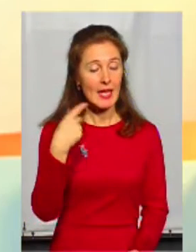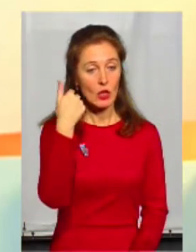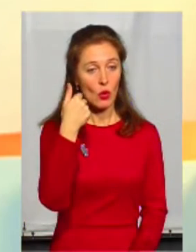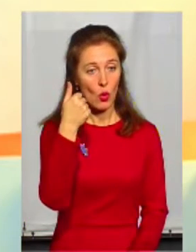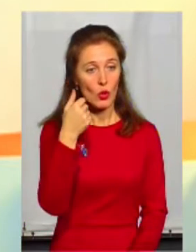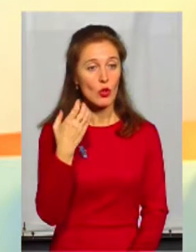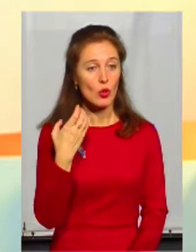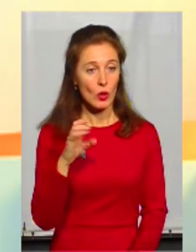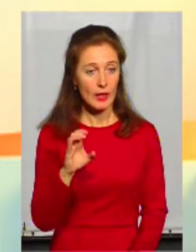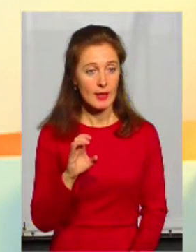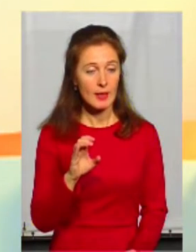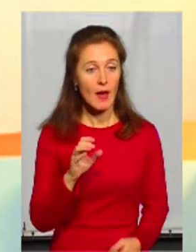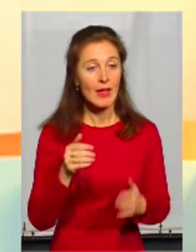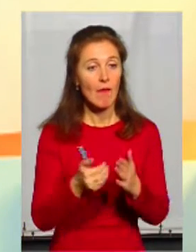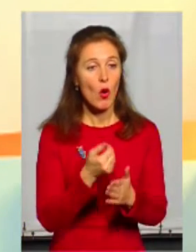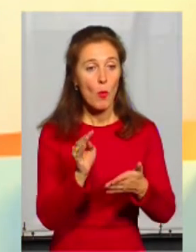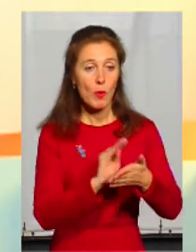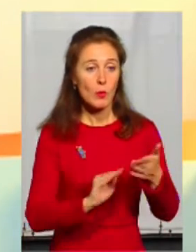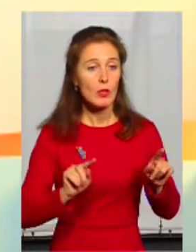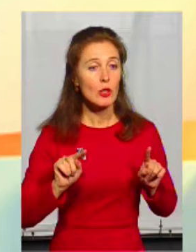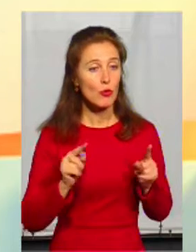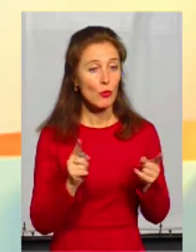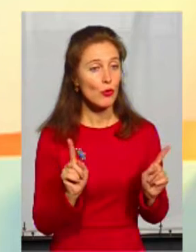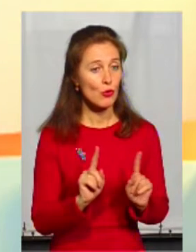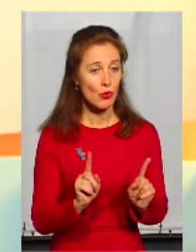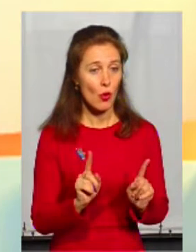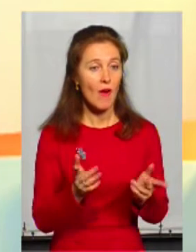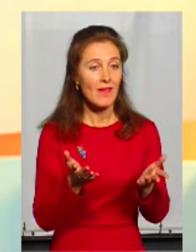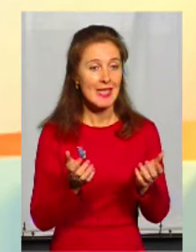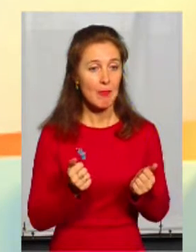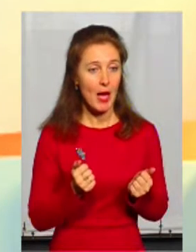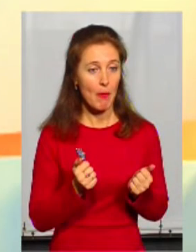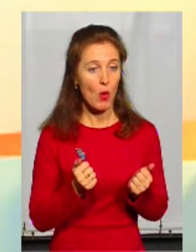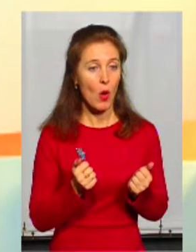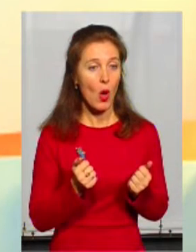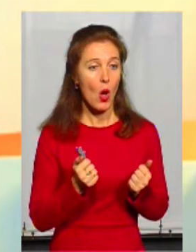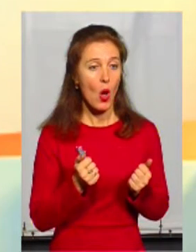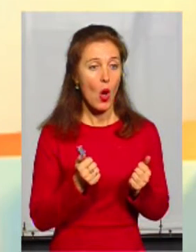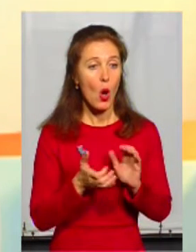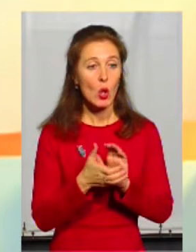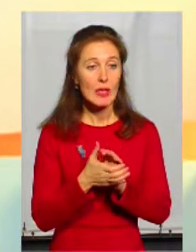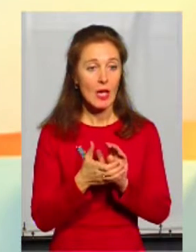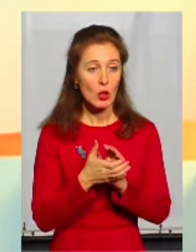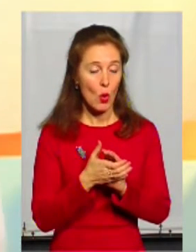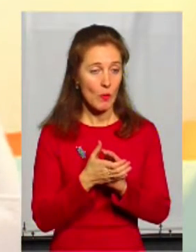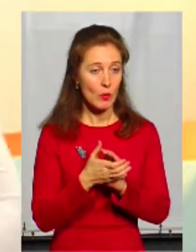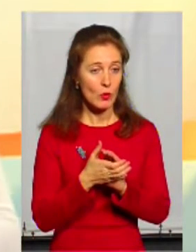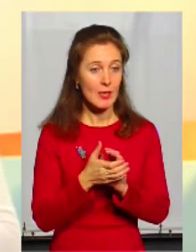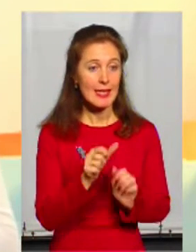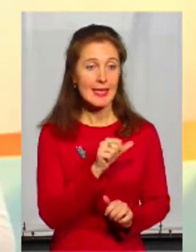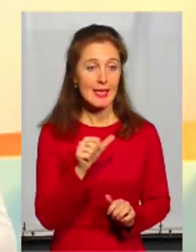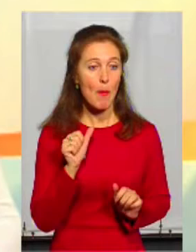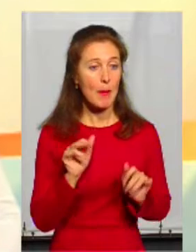в більшій мірі в новому правописі. Тому що, якщо візьмемо, ознайомимось із